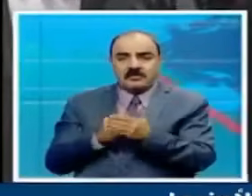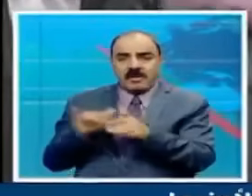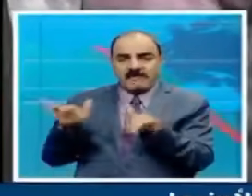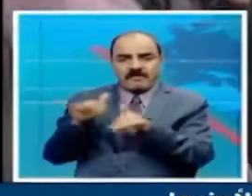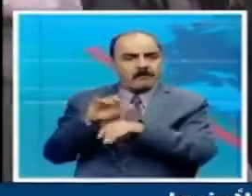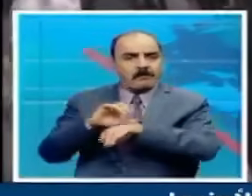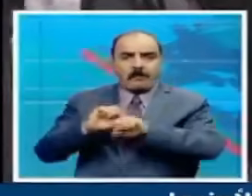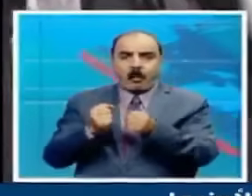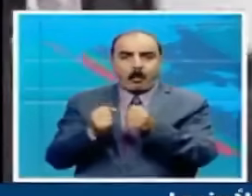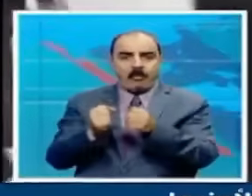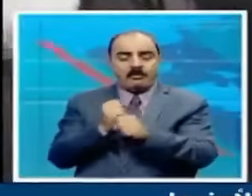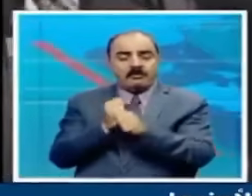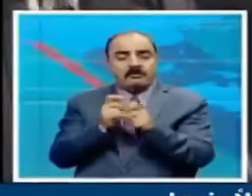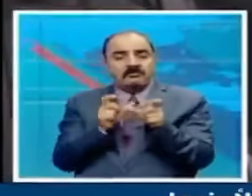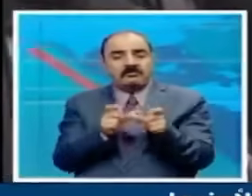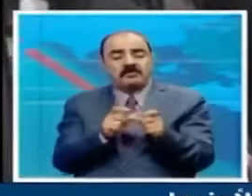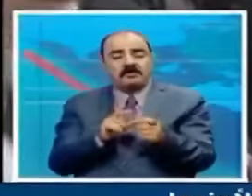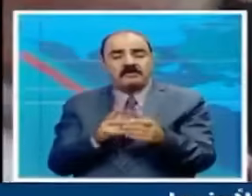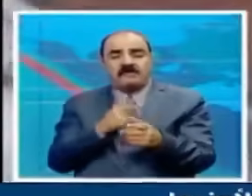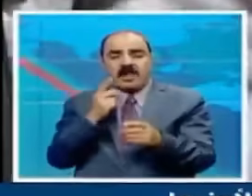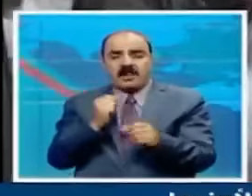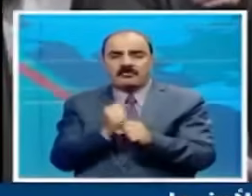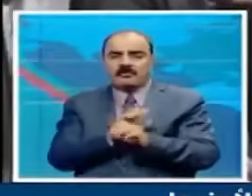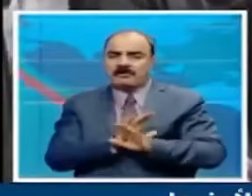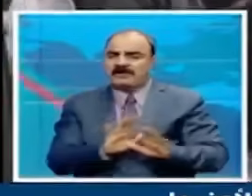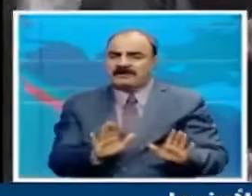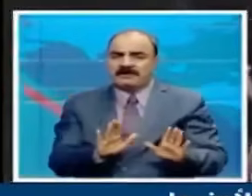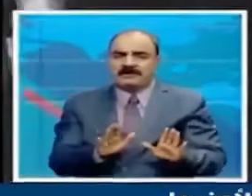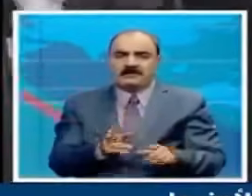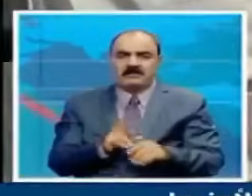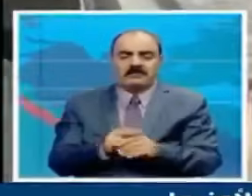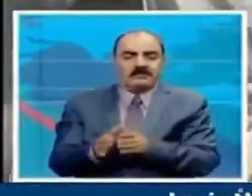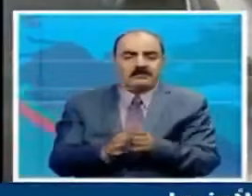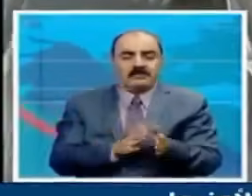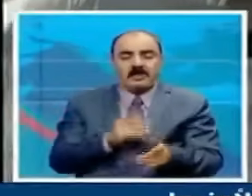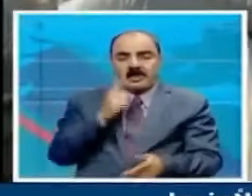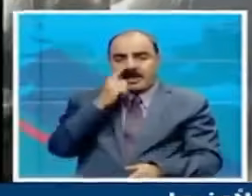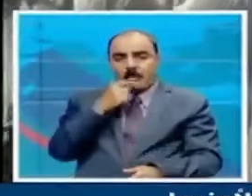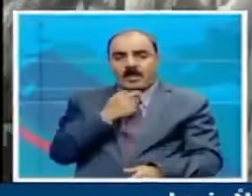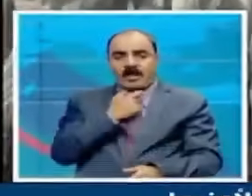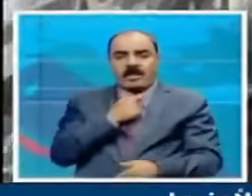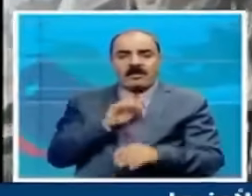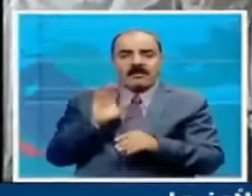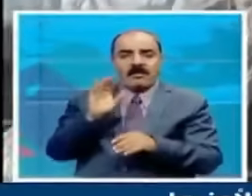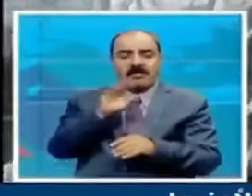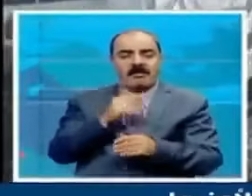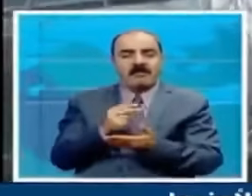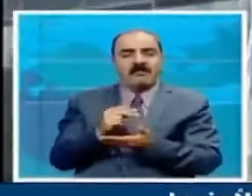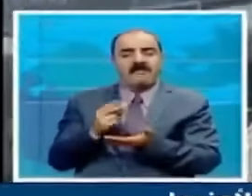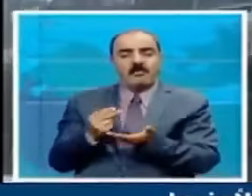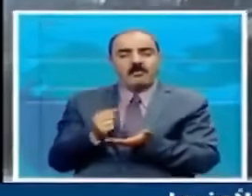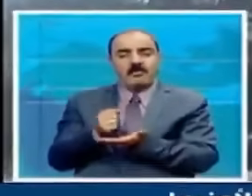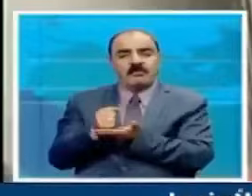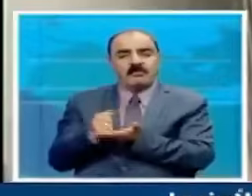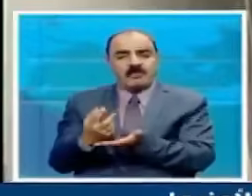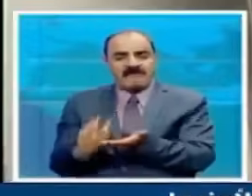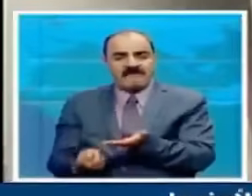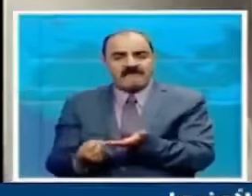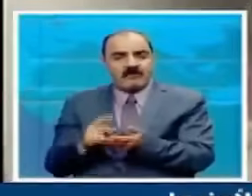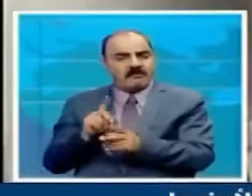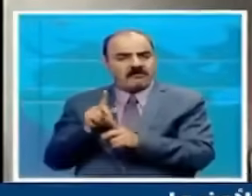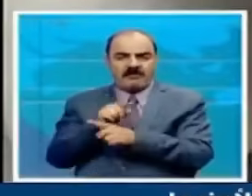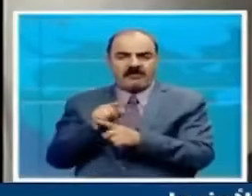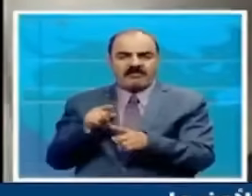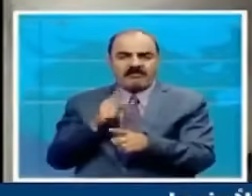في عمل لا يمت للأمم المتحدة بصلة. من جانبها، حثت النرويج الدول التي قطعت تمويلها